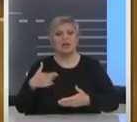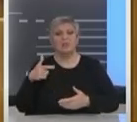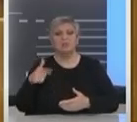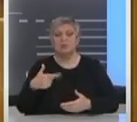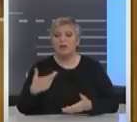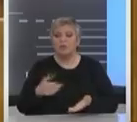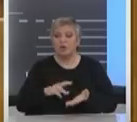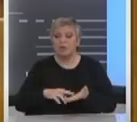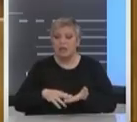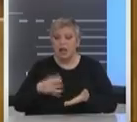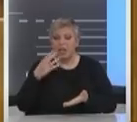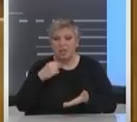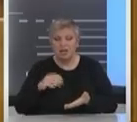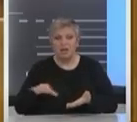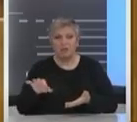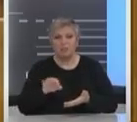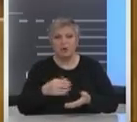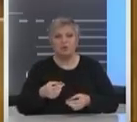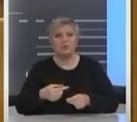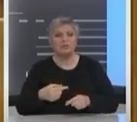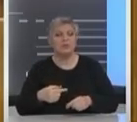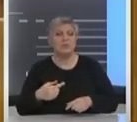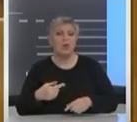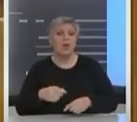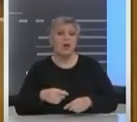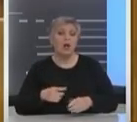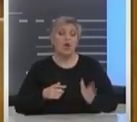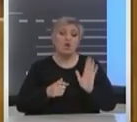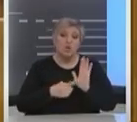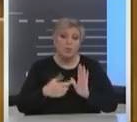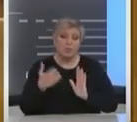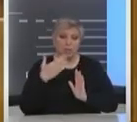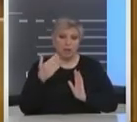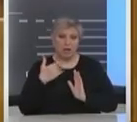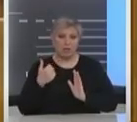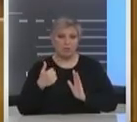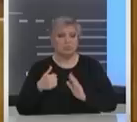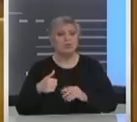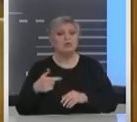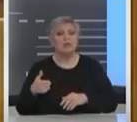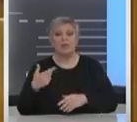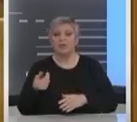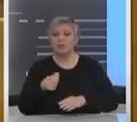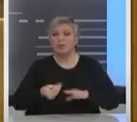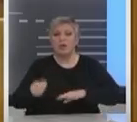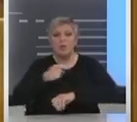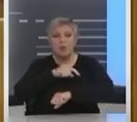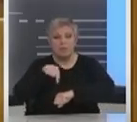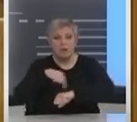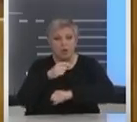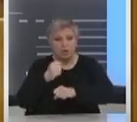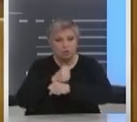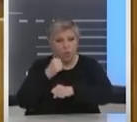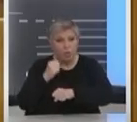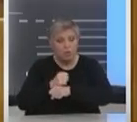εργασίας, που πρωτίστως αφορά τους νέους εργαζόμενους. Όλους αυτούς που δουλεύουν υπερορίες και δεν τις δηλώνονται,